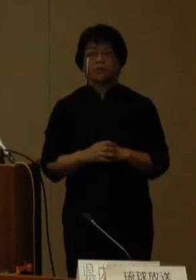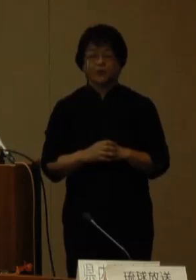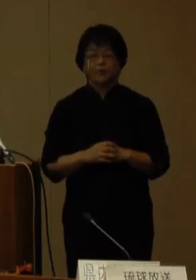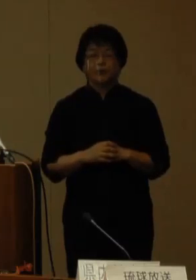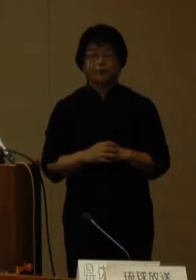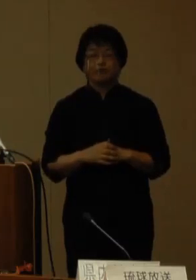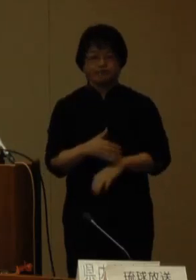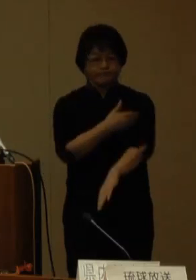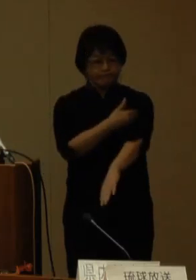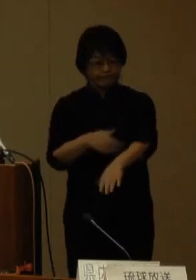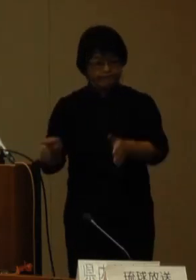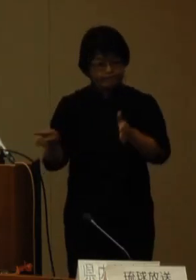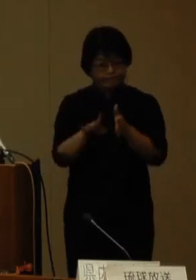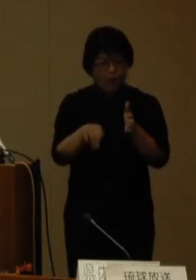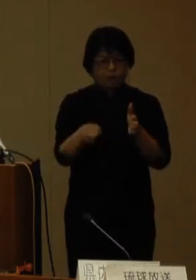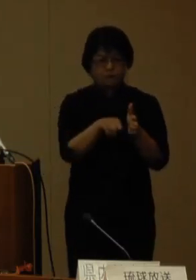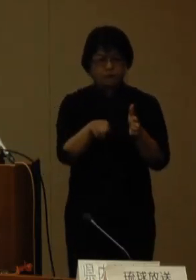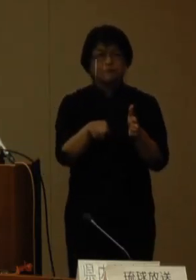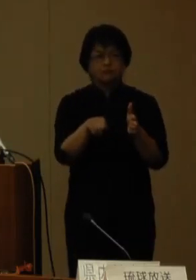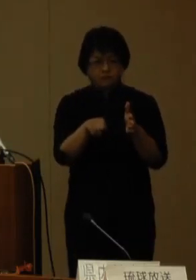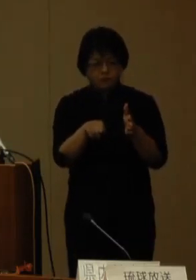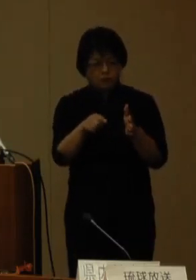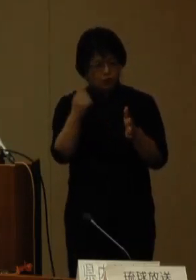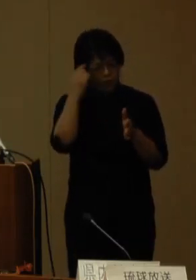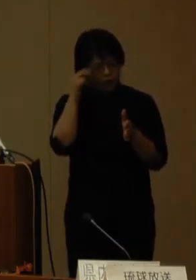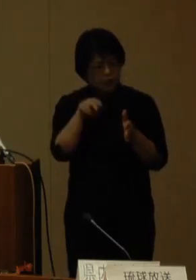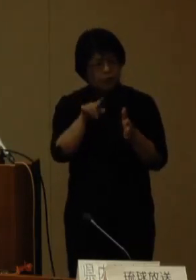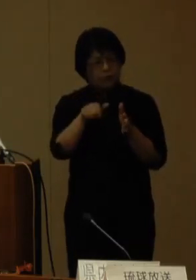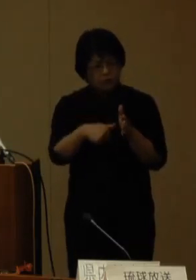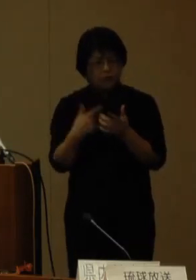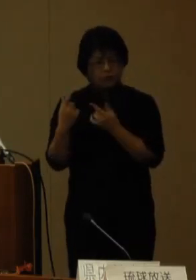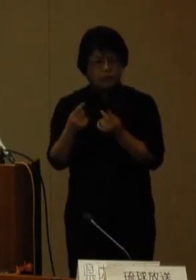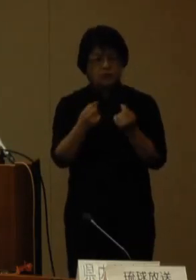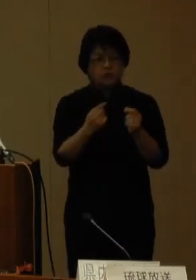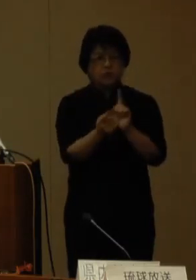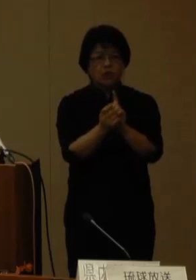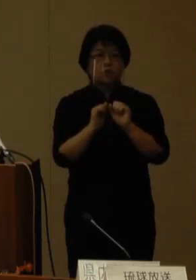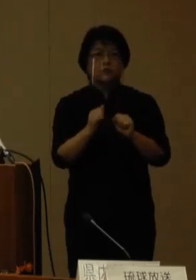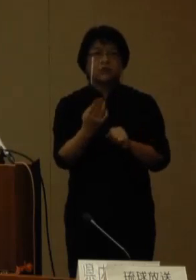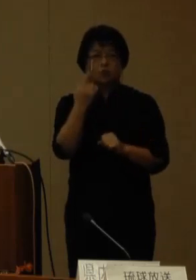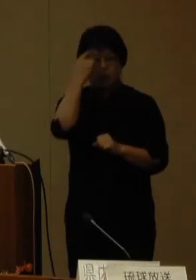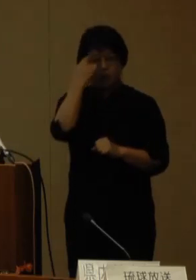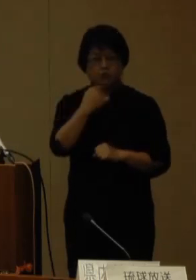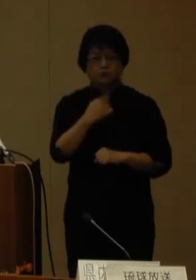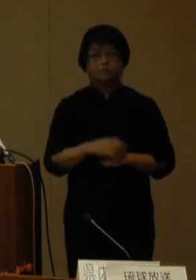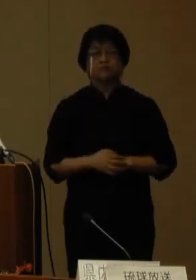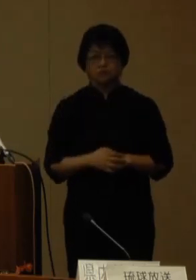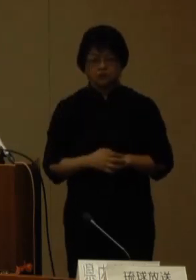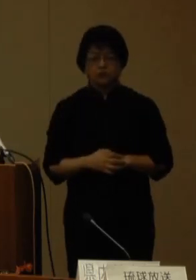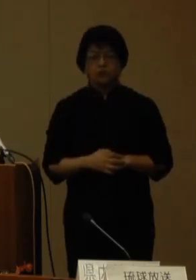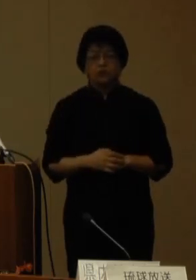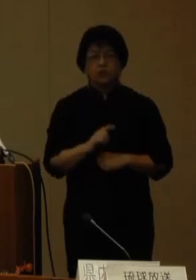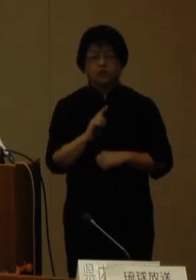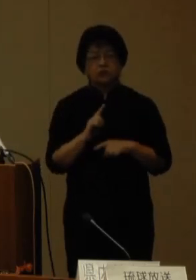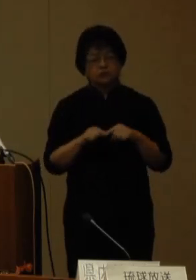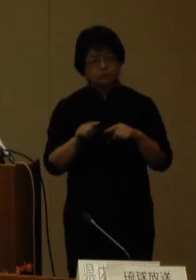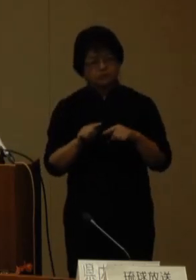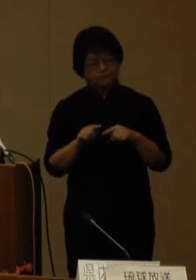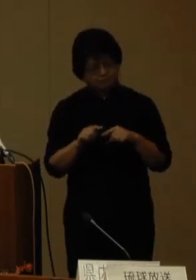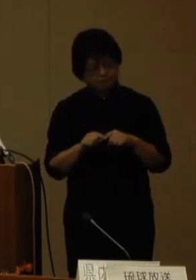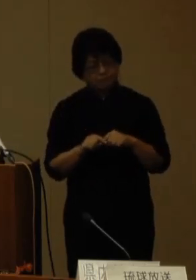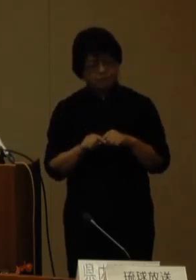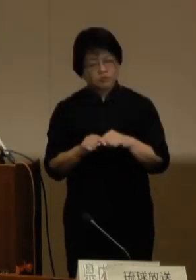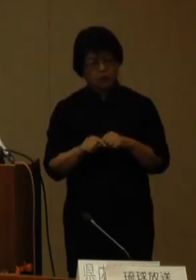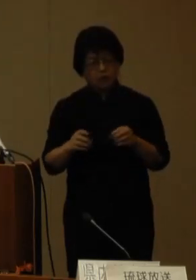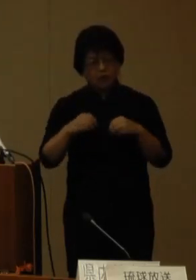その経緯を鑑みると、取るべき対応をしっかり取ってきたと思いますが、一時期その数字が下げ止まり、